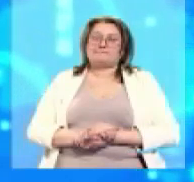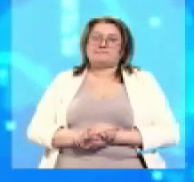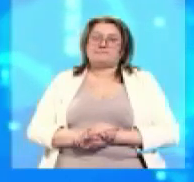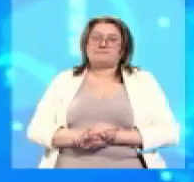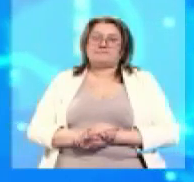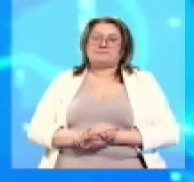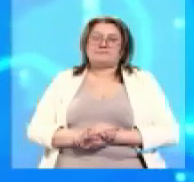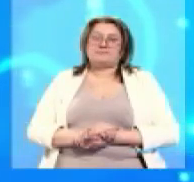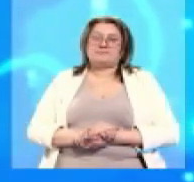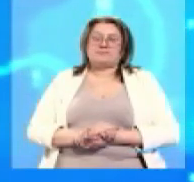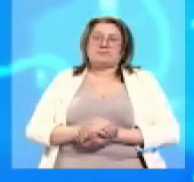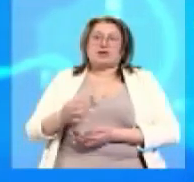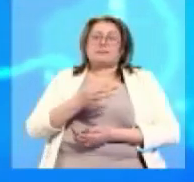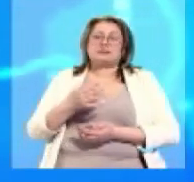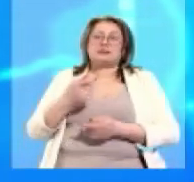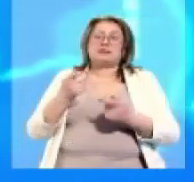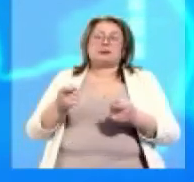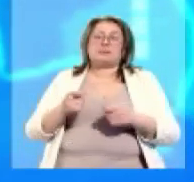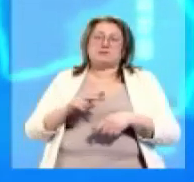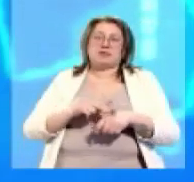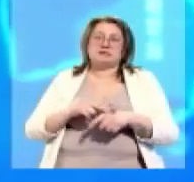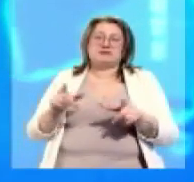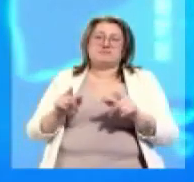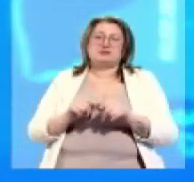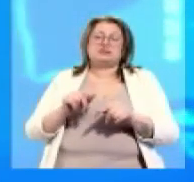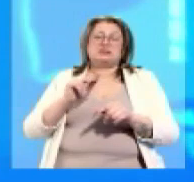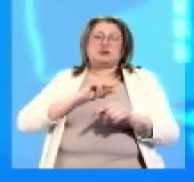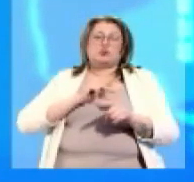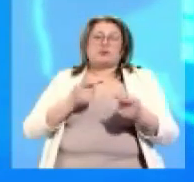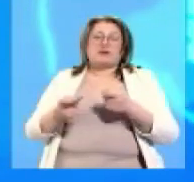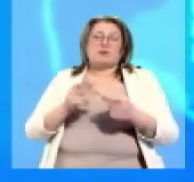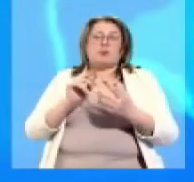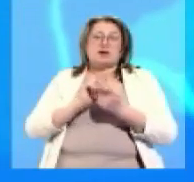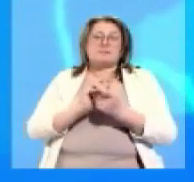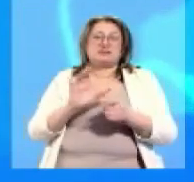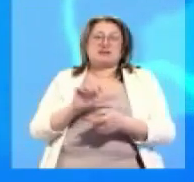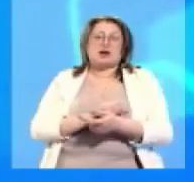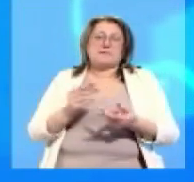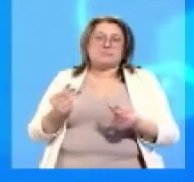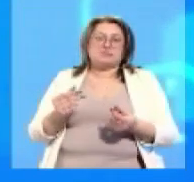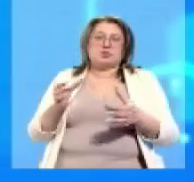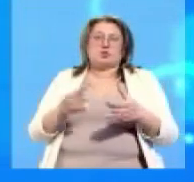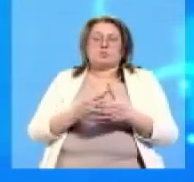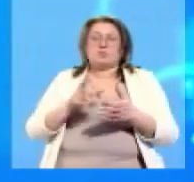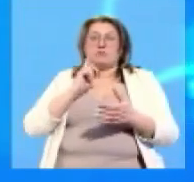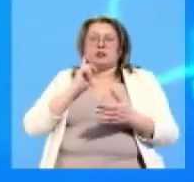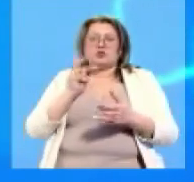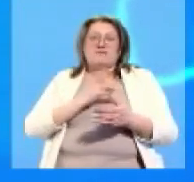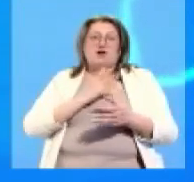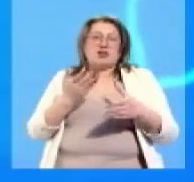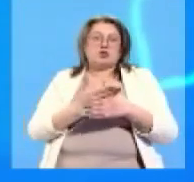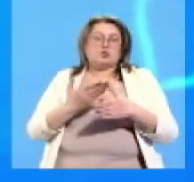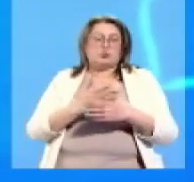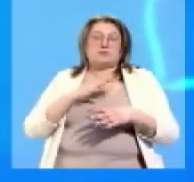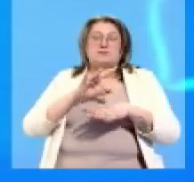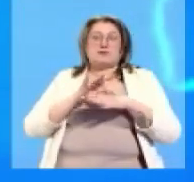Облыстық полиция департаменті есірткі бизнесіне қарсы қызмет басқармасы мамандары мен бір топ ерікті жастар бірлесіп ғасыр індеті